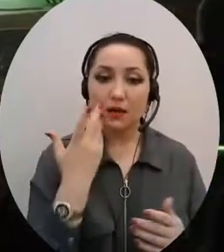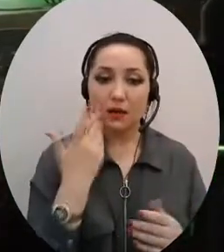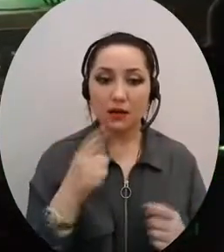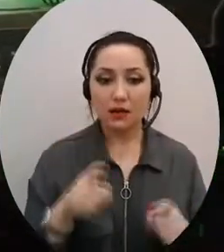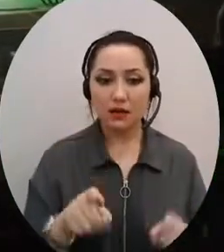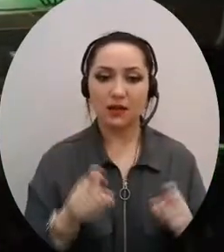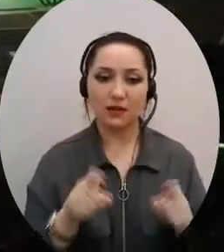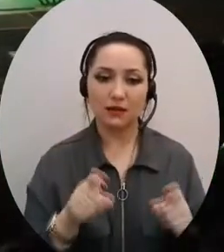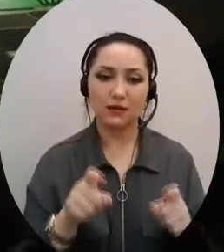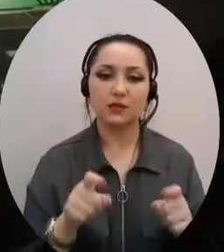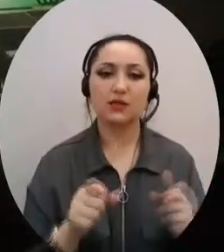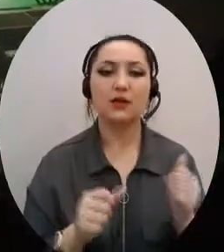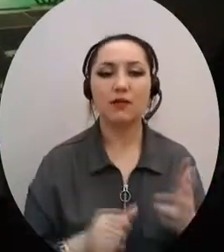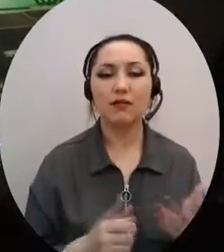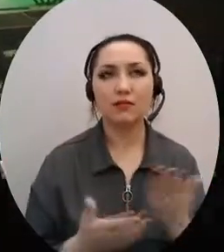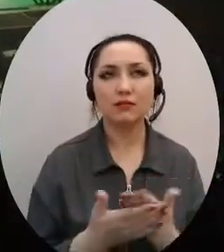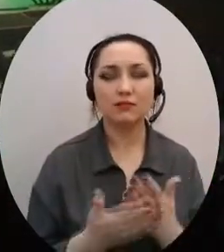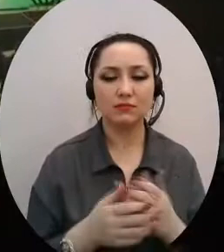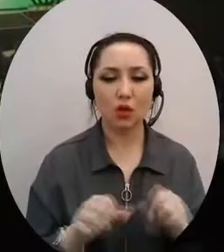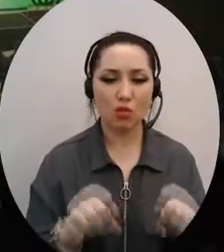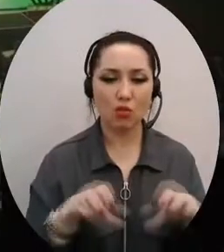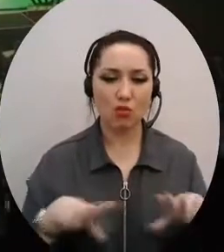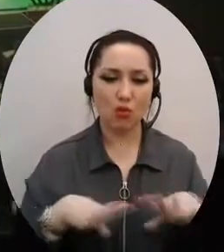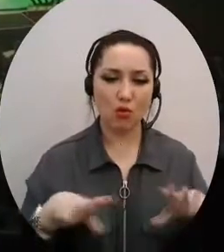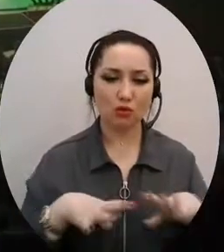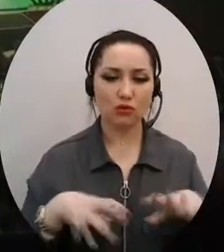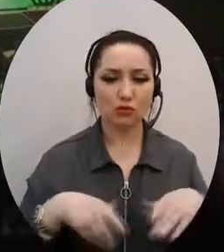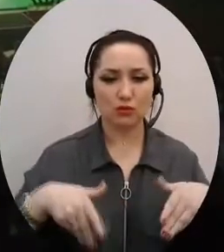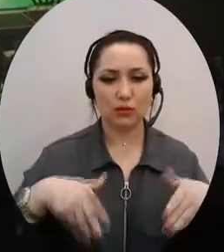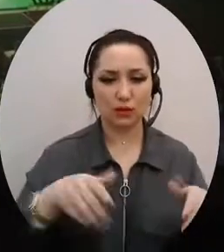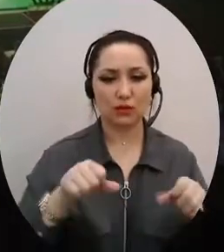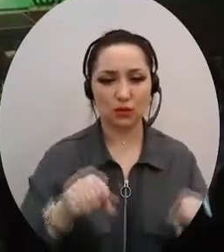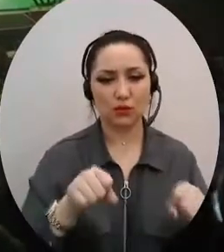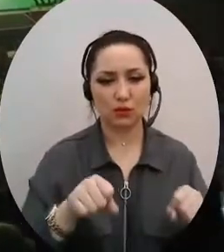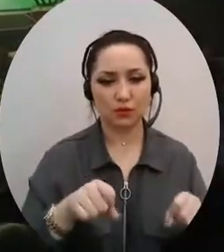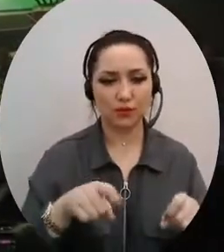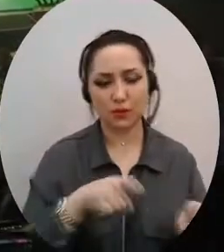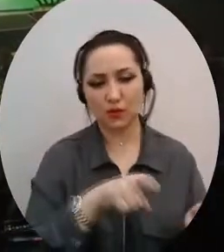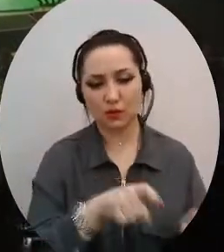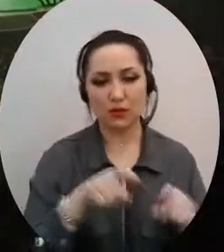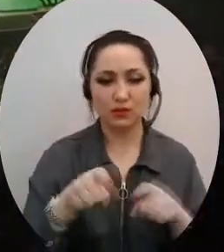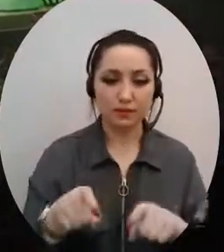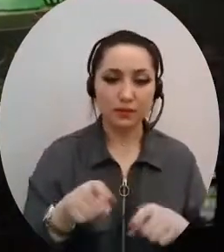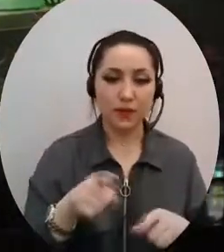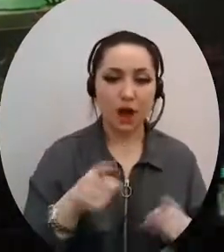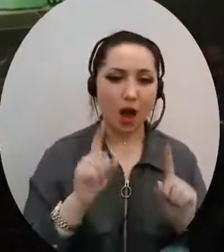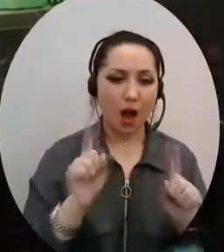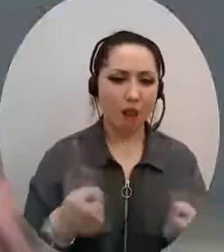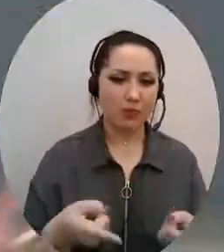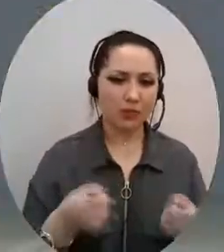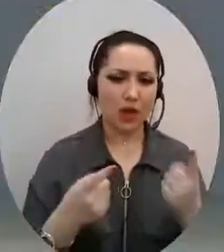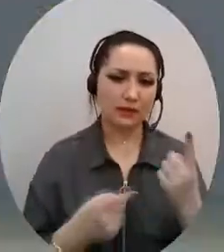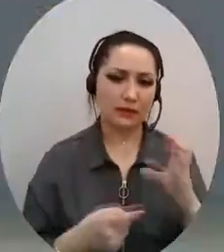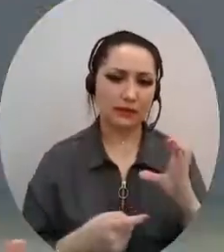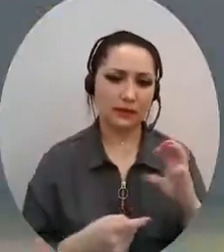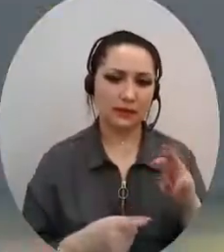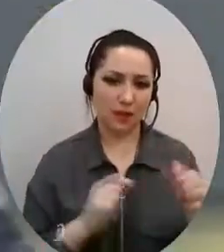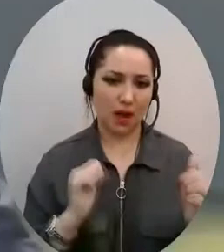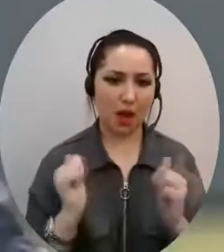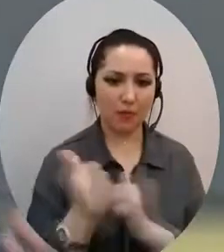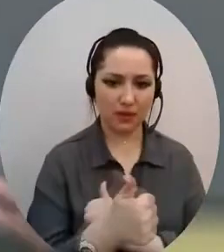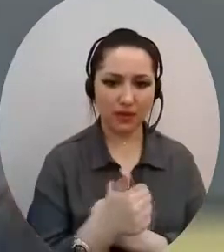вот лошади бегут по ипподрому, одна другую обгоняет, обычно на 1 сантиметр. Видели когда-нибудь